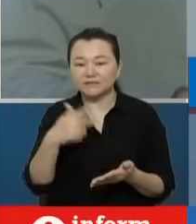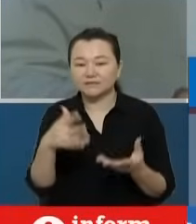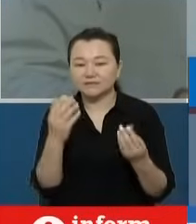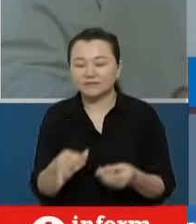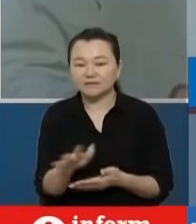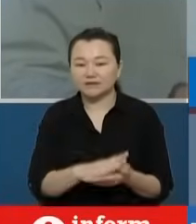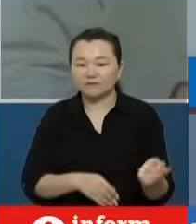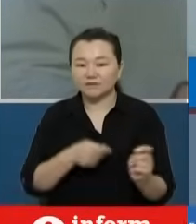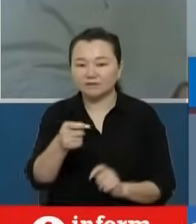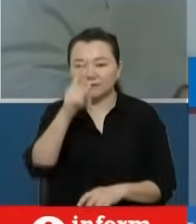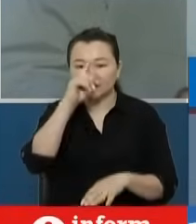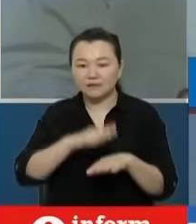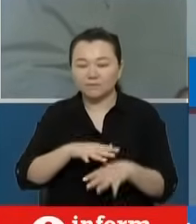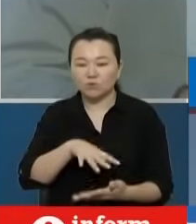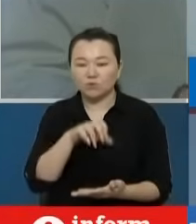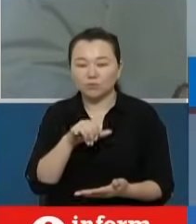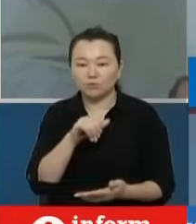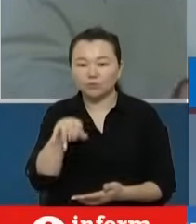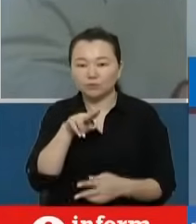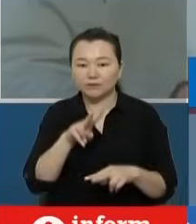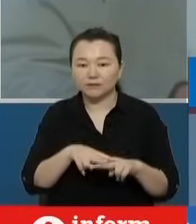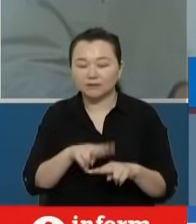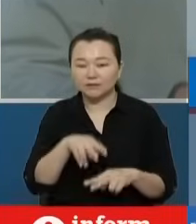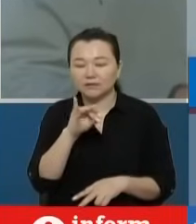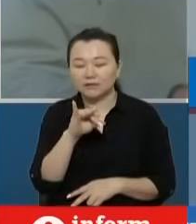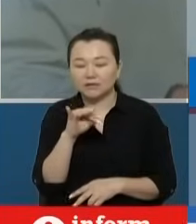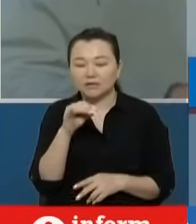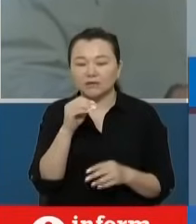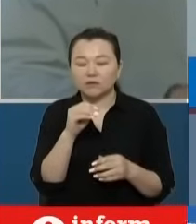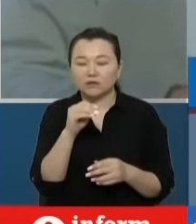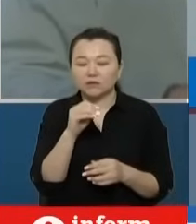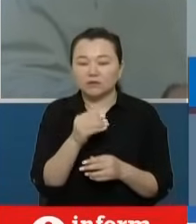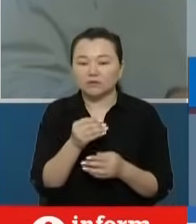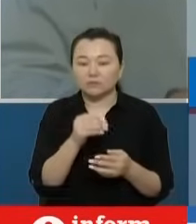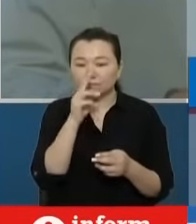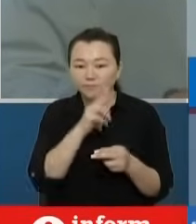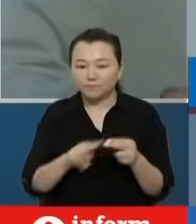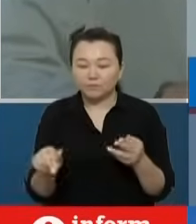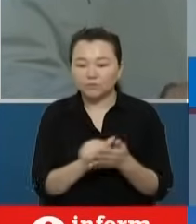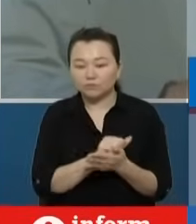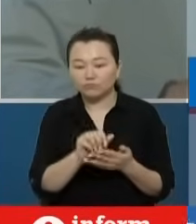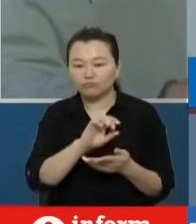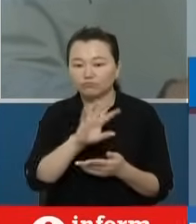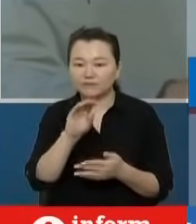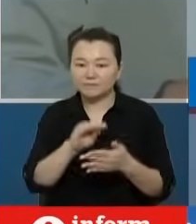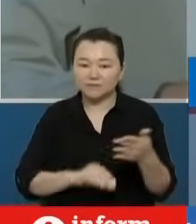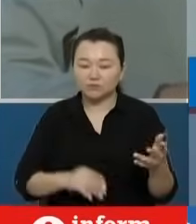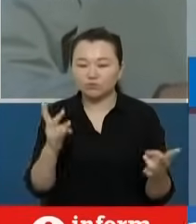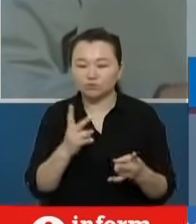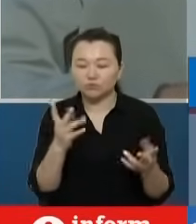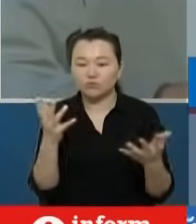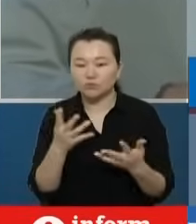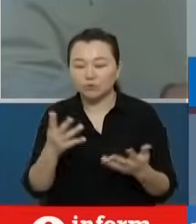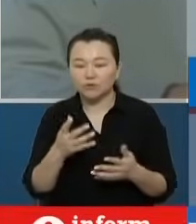заявление в Акимат, предоставив копию удостоверения личности и список утраченного и испорченного имущества. Как сообщили в Министерстве труда